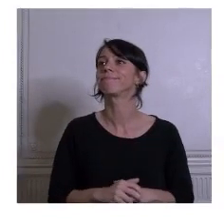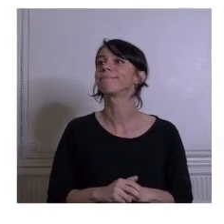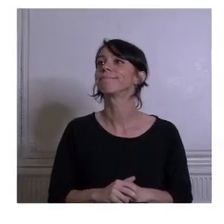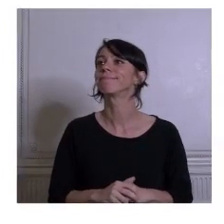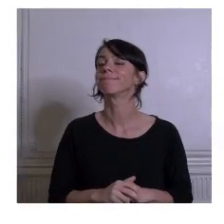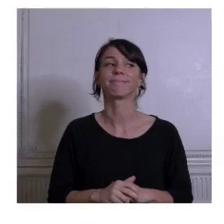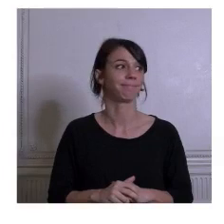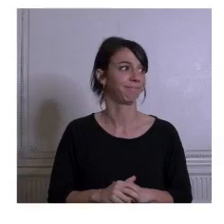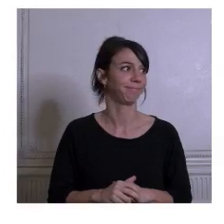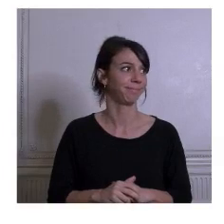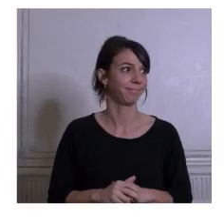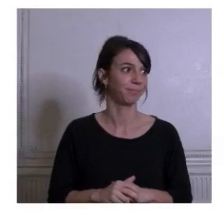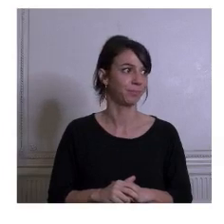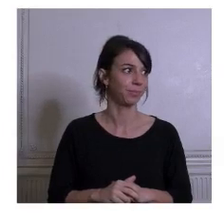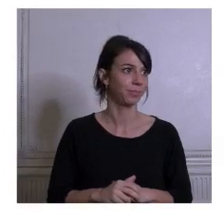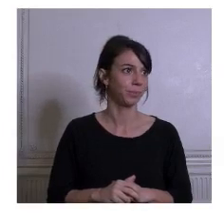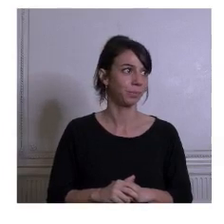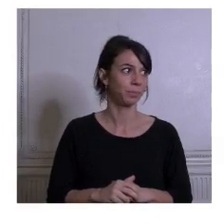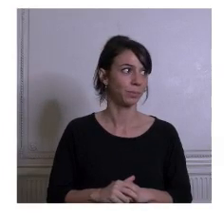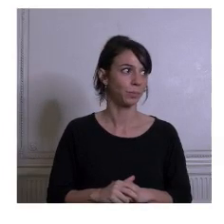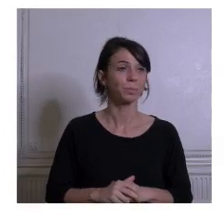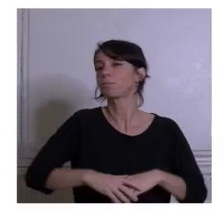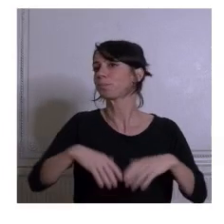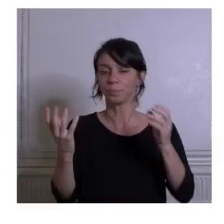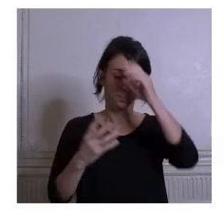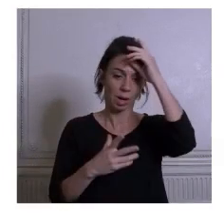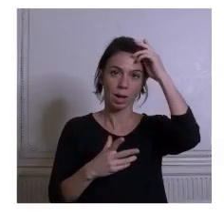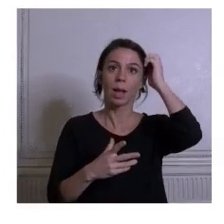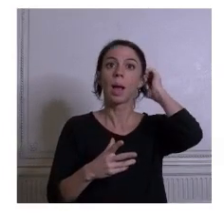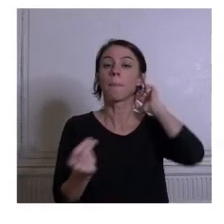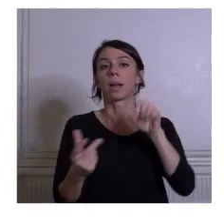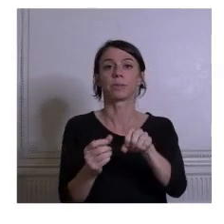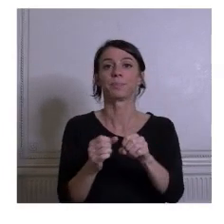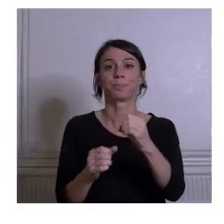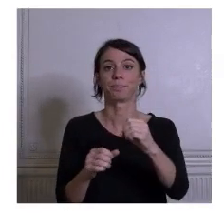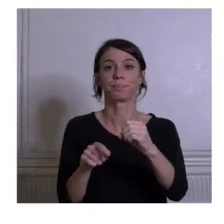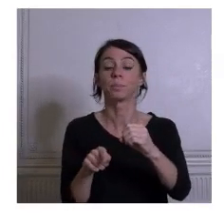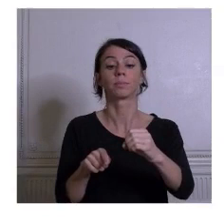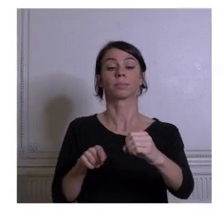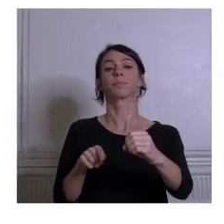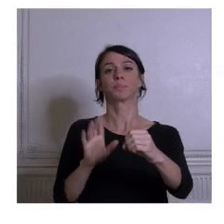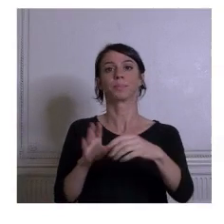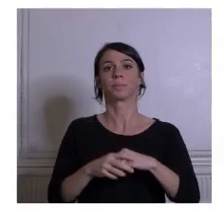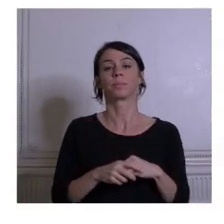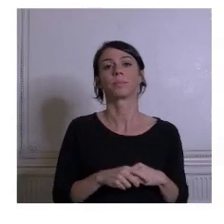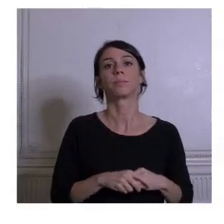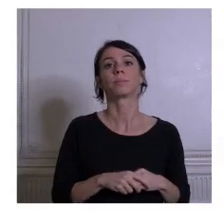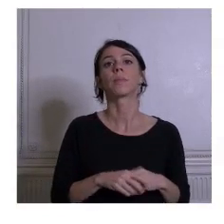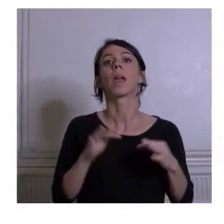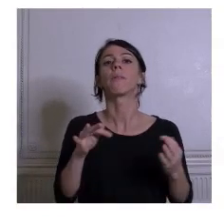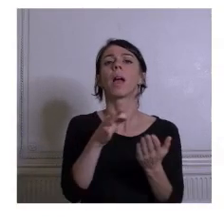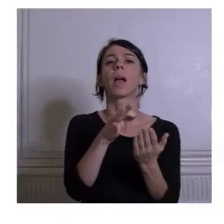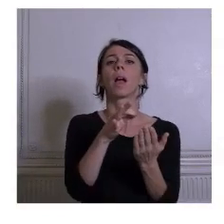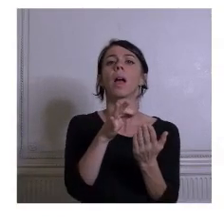Alors, merci, monsieur le sénateur. La numéro 24, donc, s'il vous plaît. Délibération numéro 25. 25, pardon. Rapporteur monsieur Hanotin,